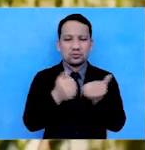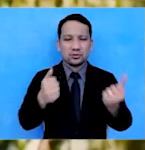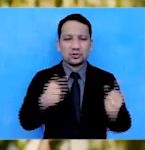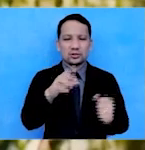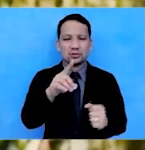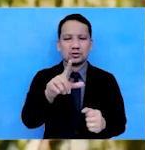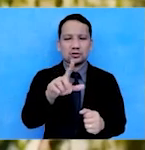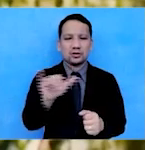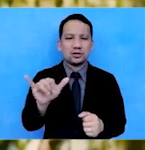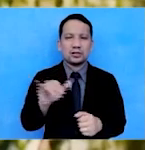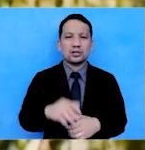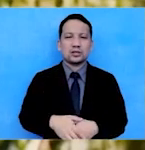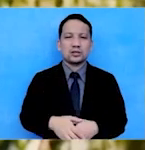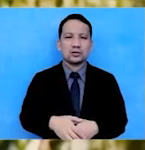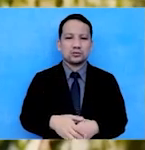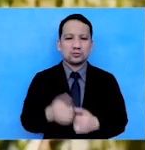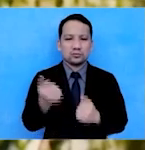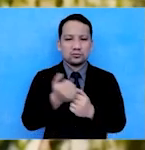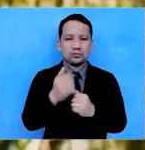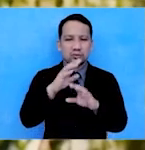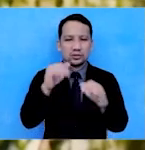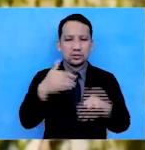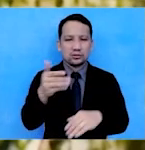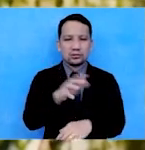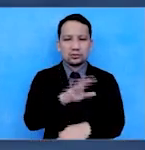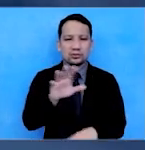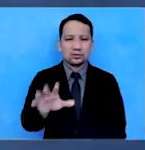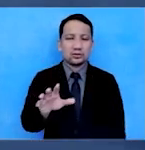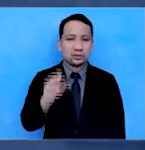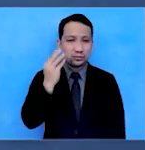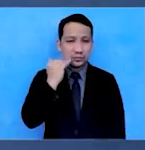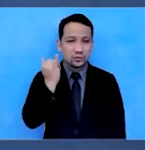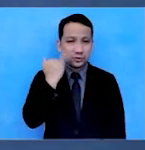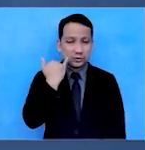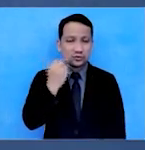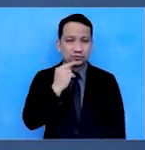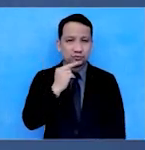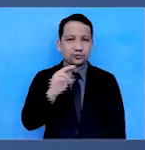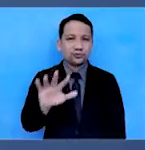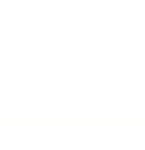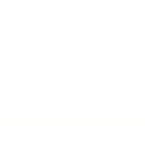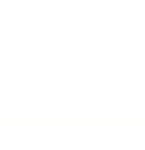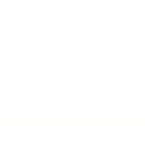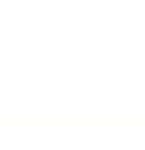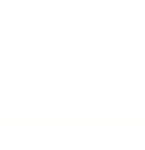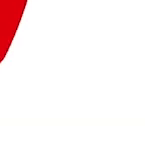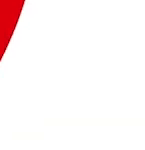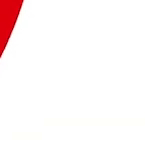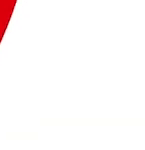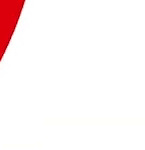Dolly. Nagbabalita mula sa Frontline, MJ Marfori, News 5.